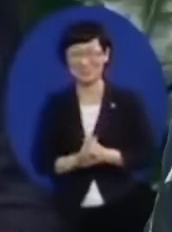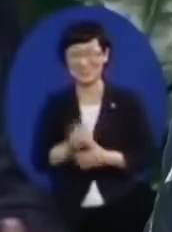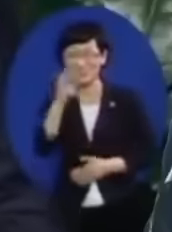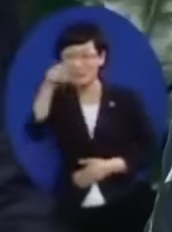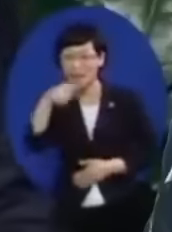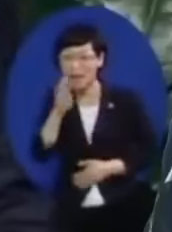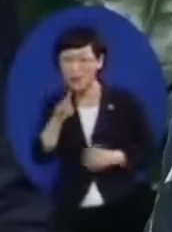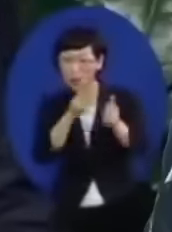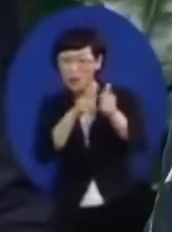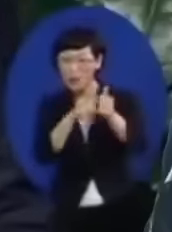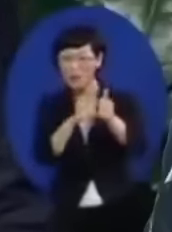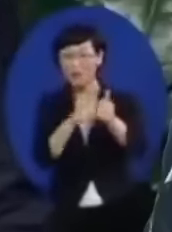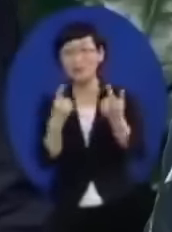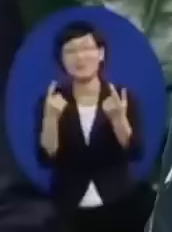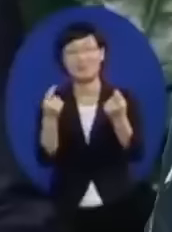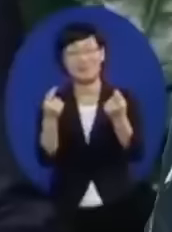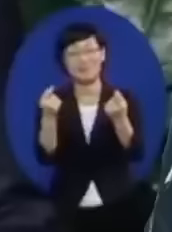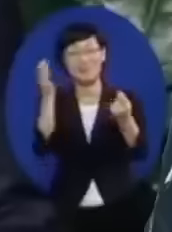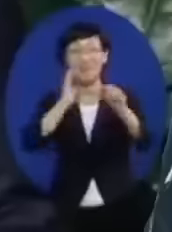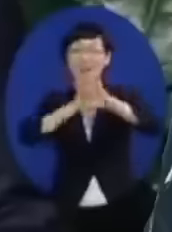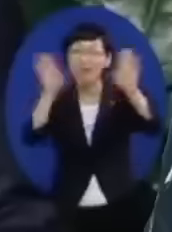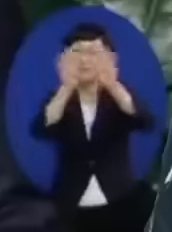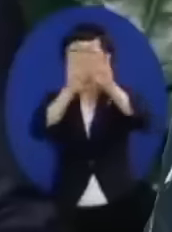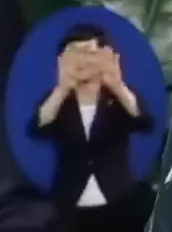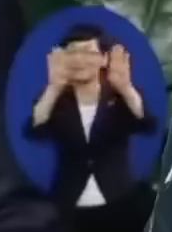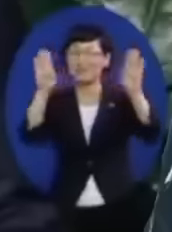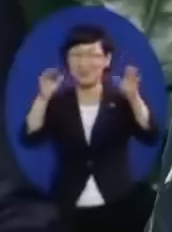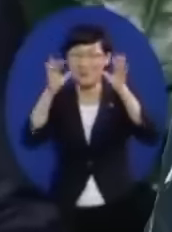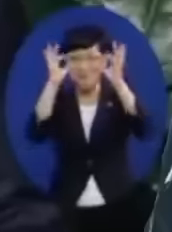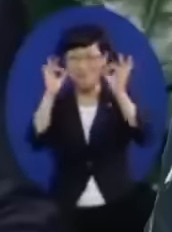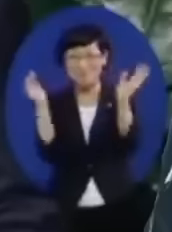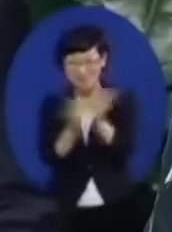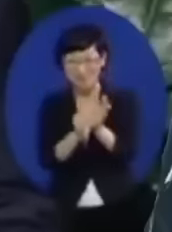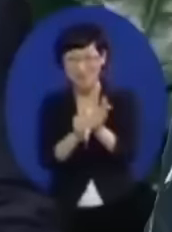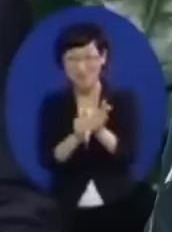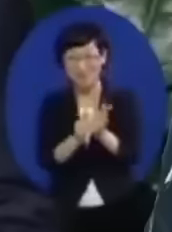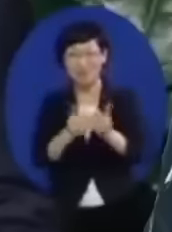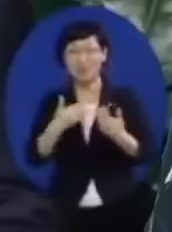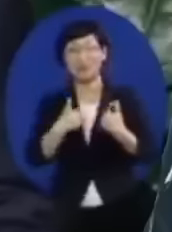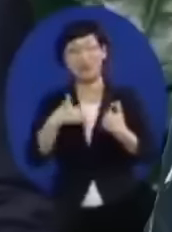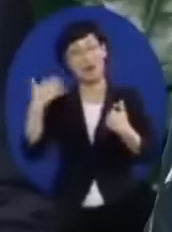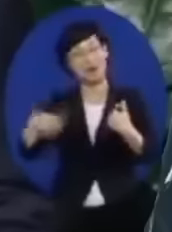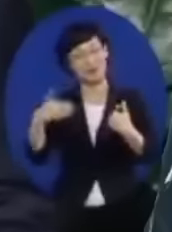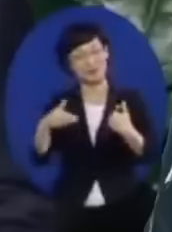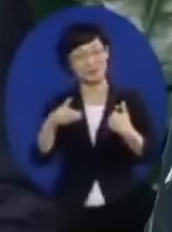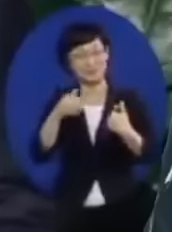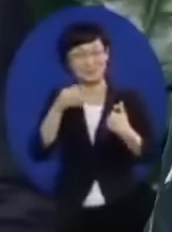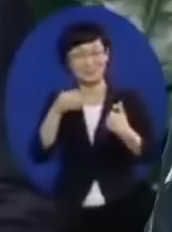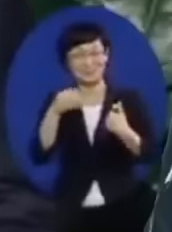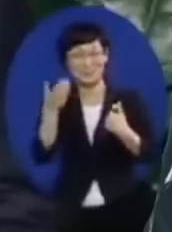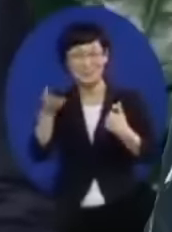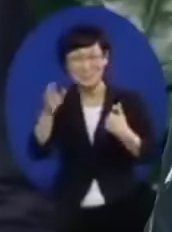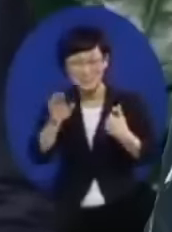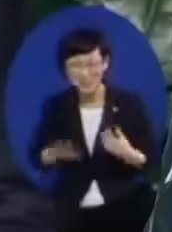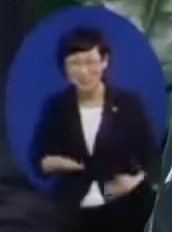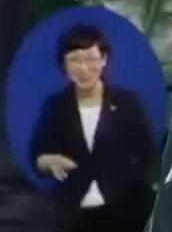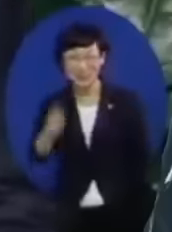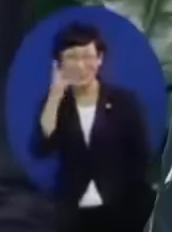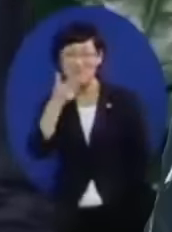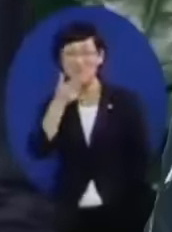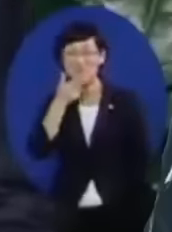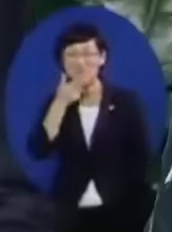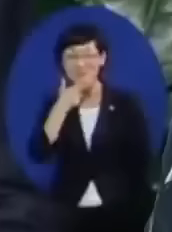야곱은 하늘에 문이 열려 있는 것을 보았는데 저는 보지는 못했지만은